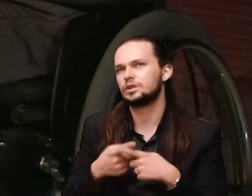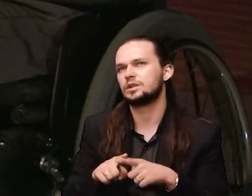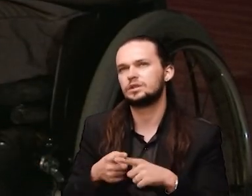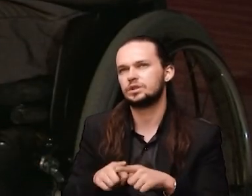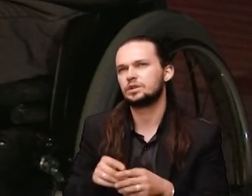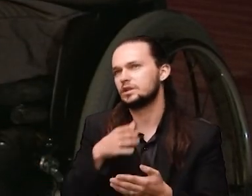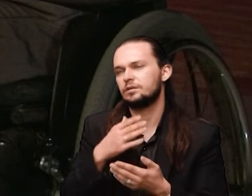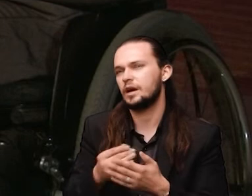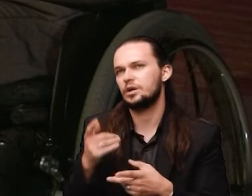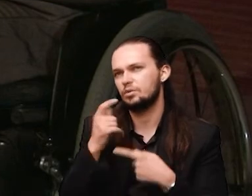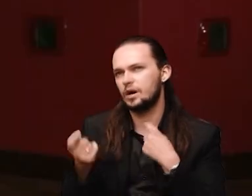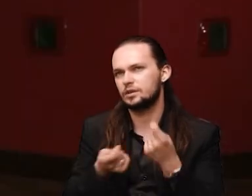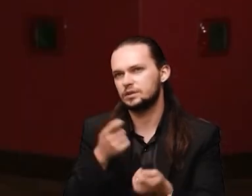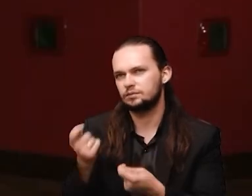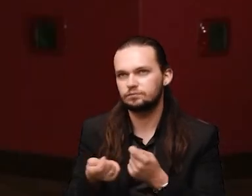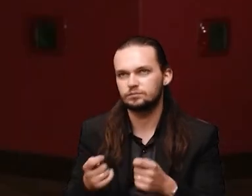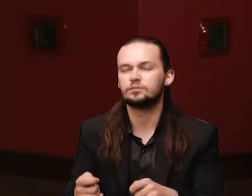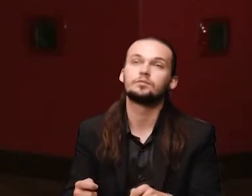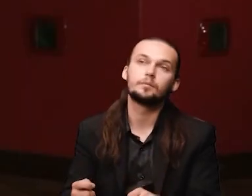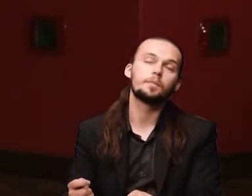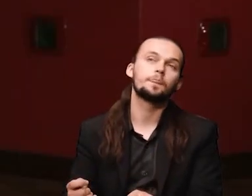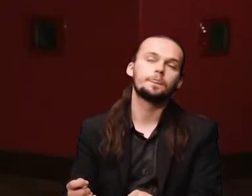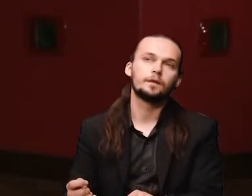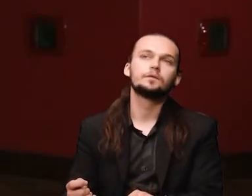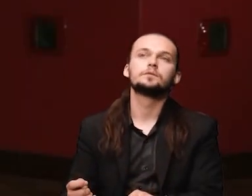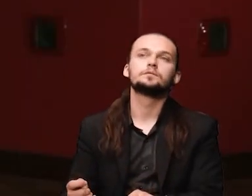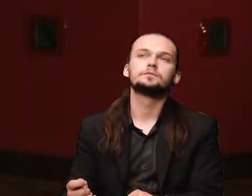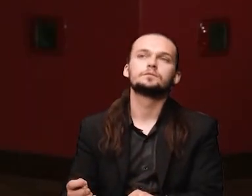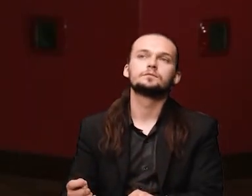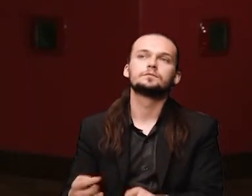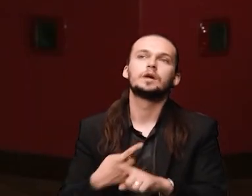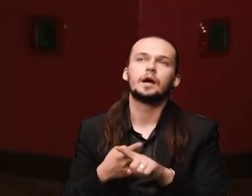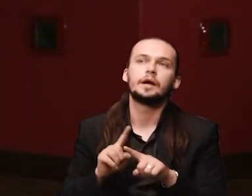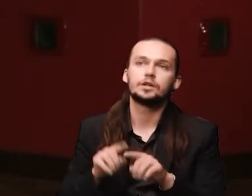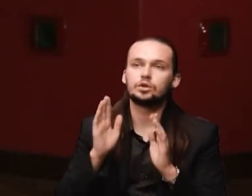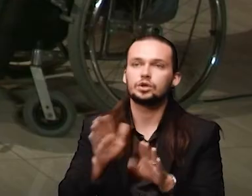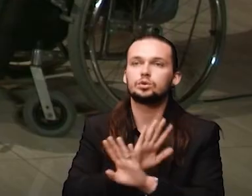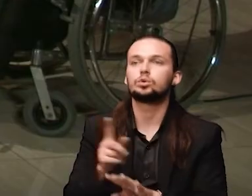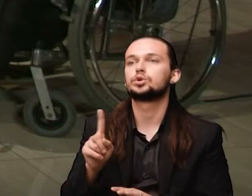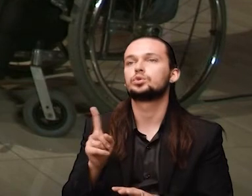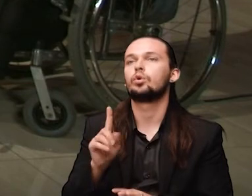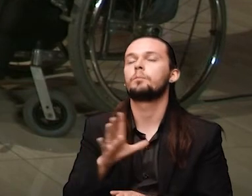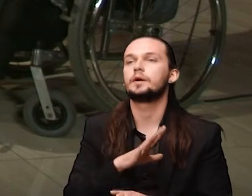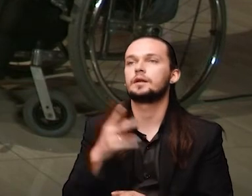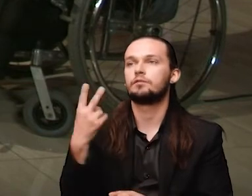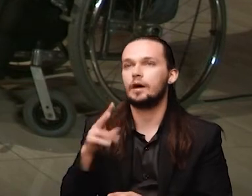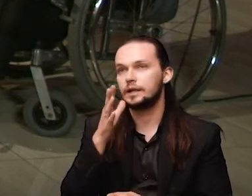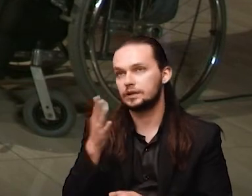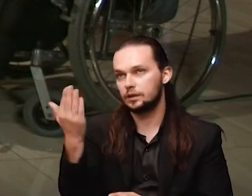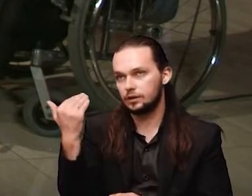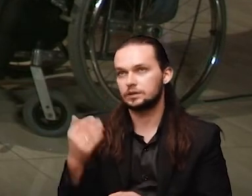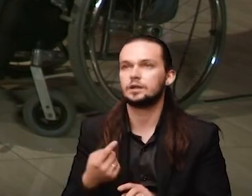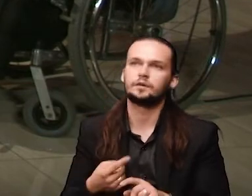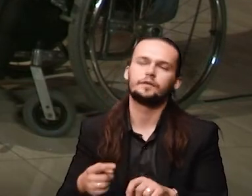тоже технически, в общем, тут свои нюансы. Ну, во всяком случае, это все равно не то, что было 20 лет назад.